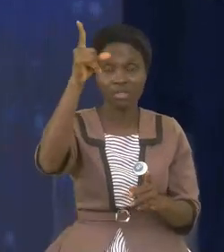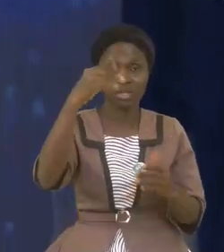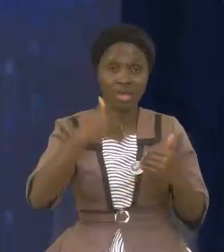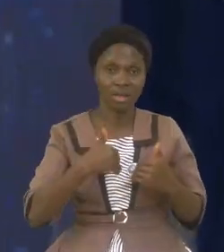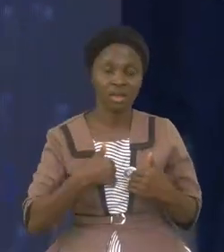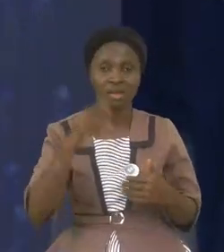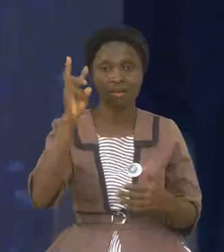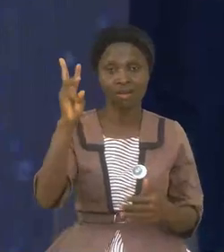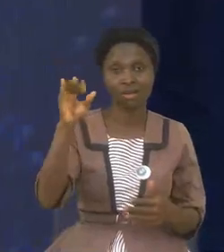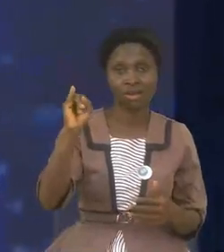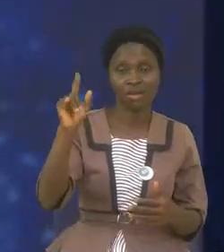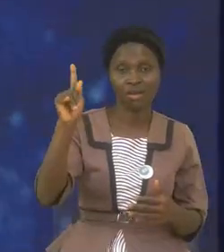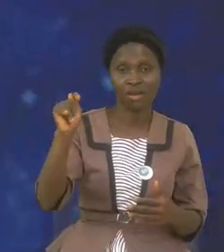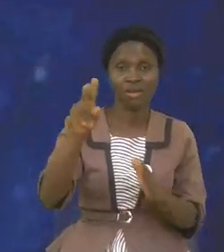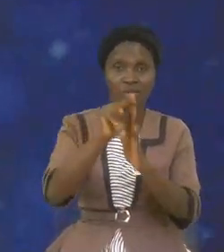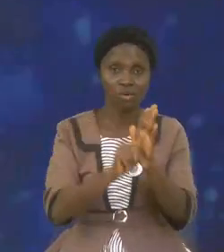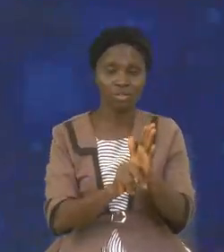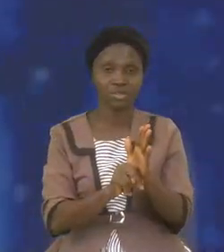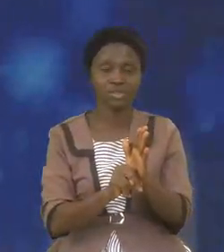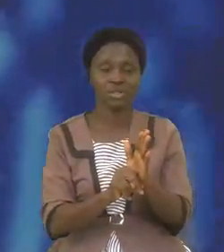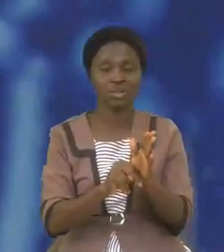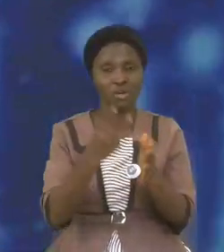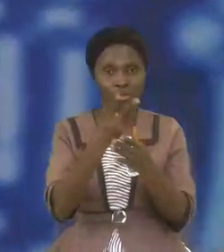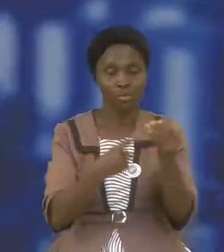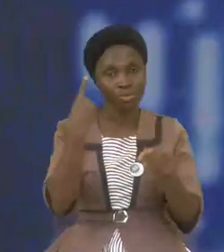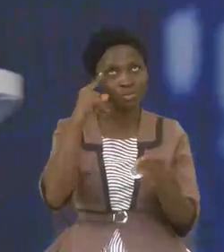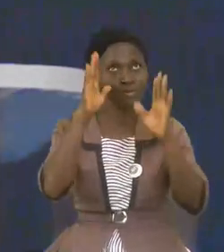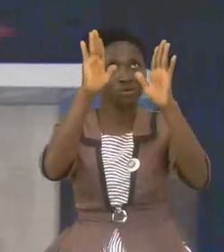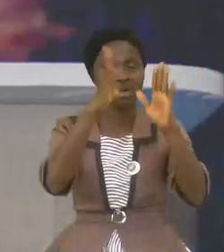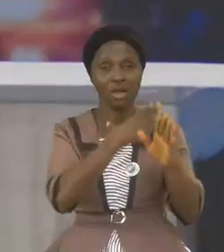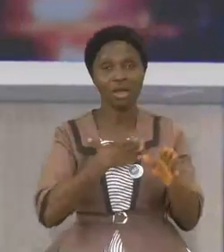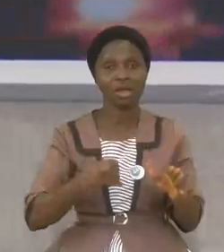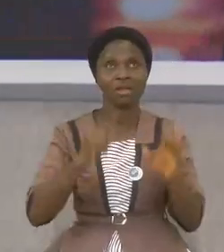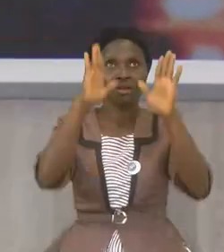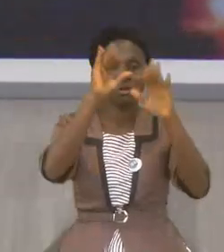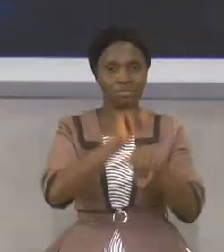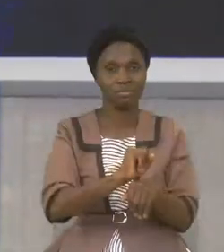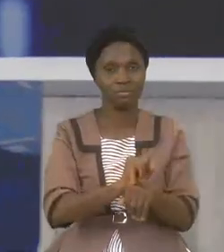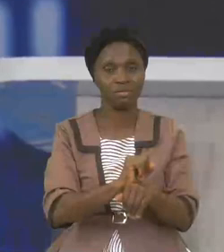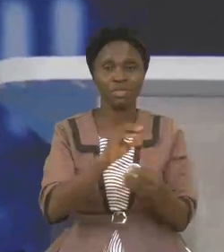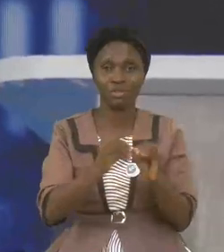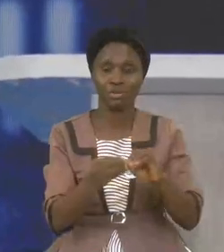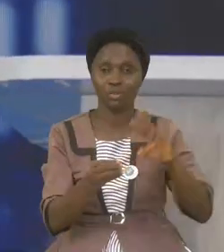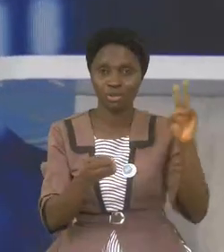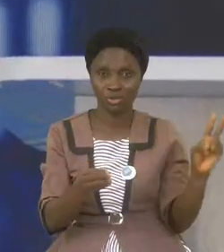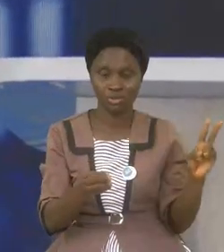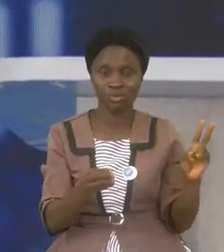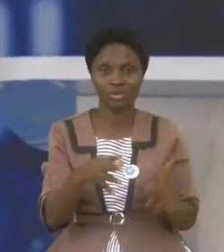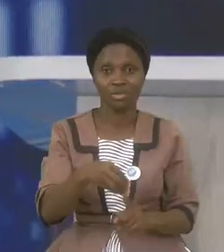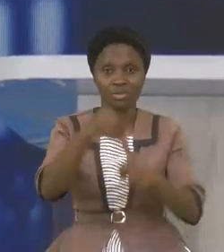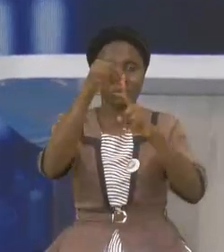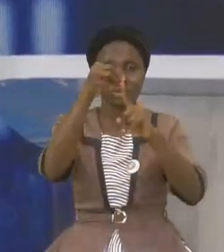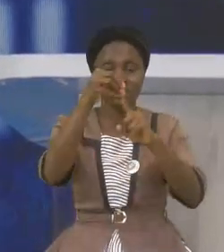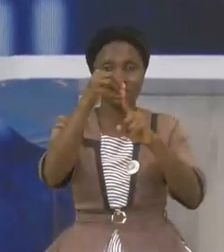trouves, quelle que soit ta condition, il rend témoignage avec des signes et des prodiges. Voyons la deuxième partie